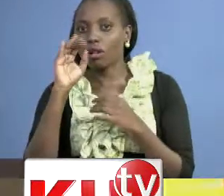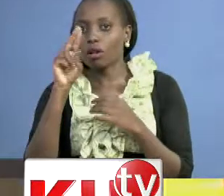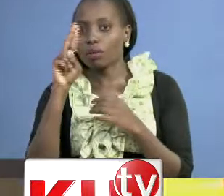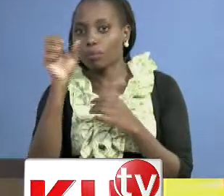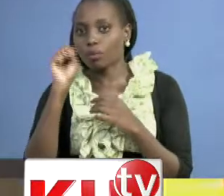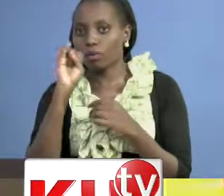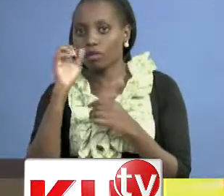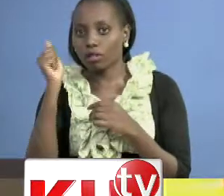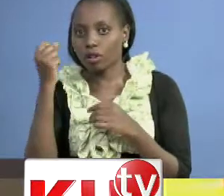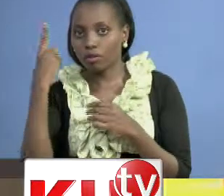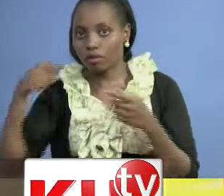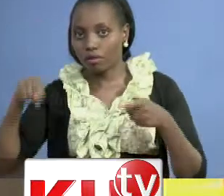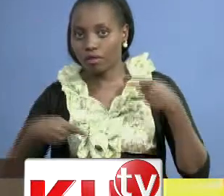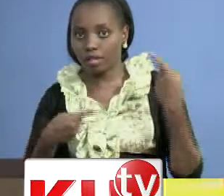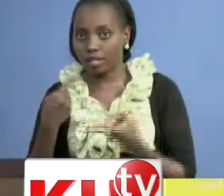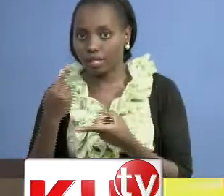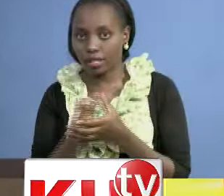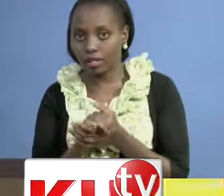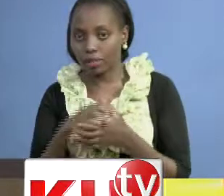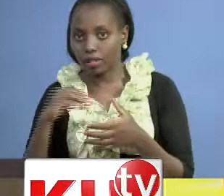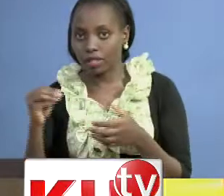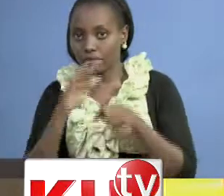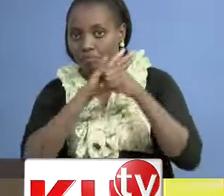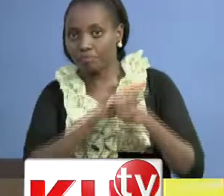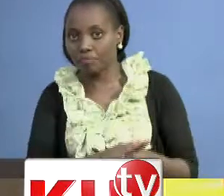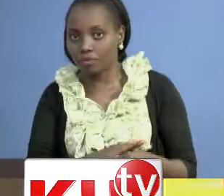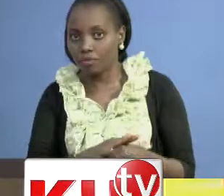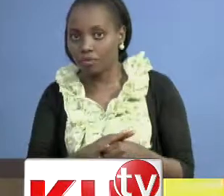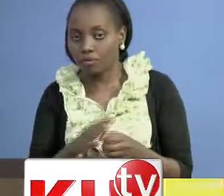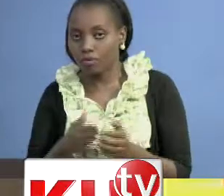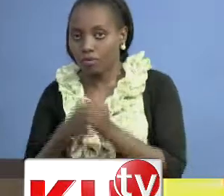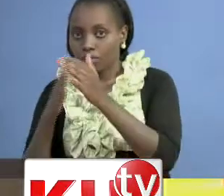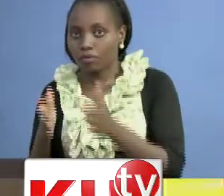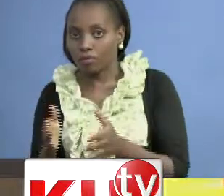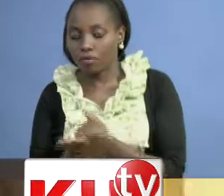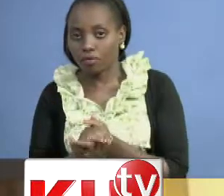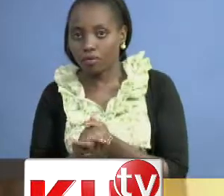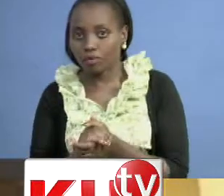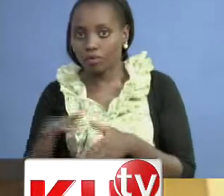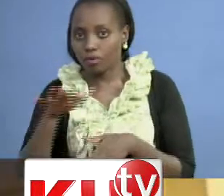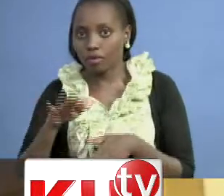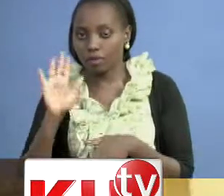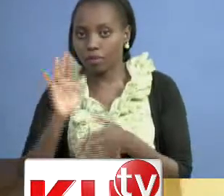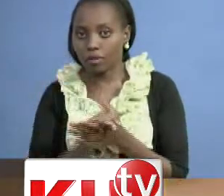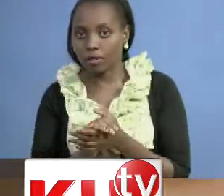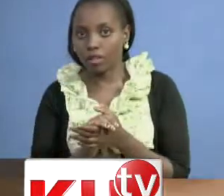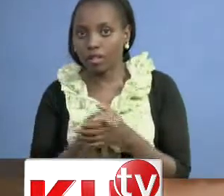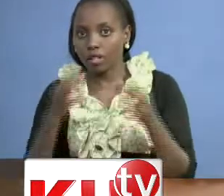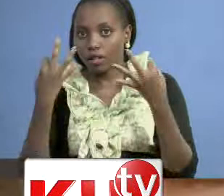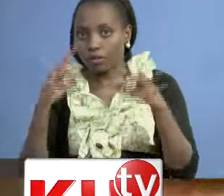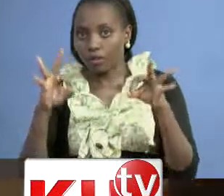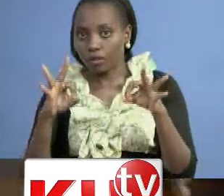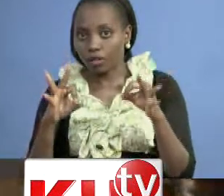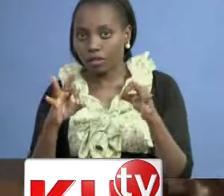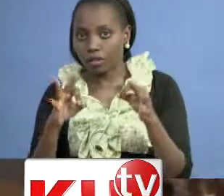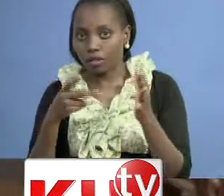kuchochea ghasia na kuhujumu usalama wa viongozi katika daraja la Sigiri. Washukiwa watano wameachiliwa kwa thamana ya